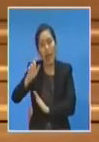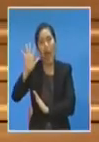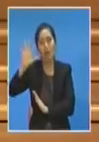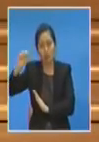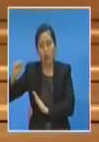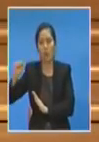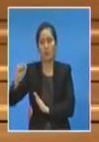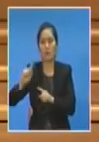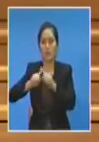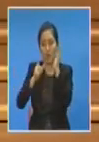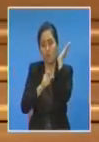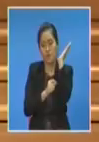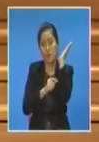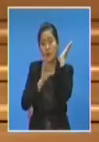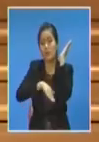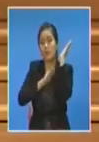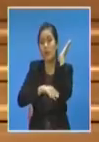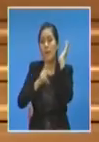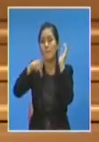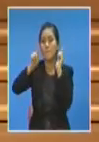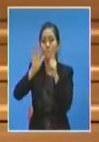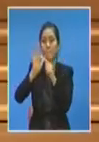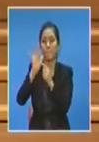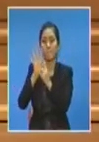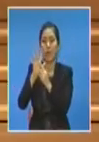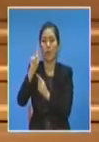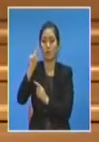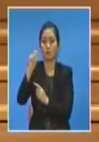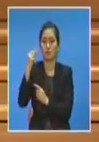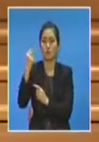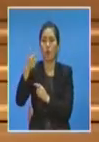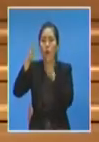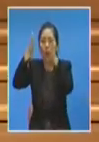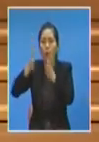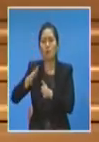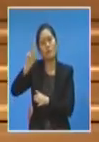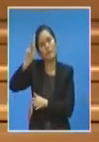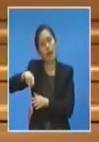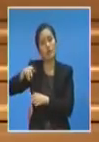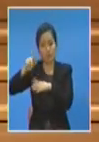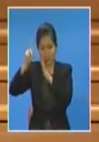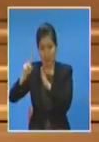คนนะครับงั้นผมอยากจะให้มีไกด์ญี่ปุ่นอย่างนี้ฮะเยอะ